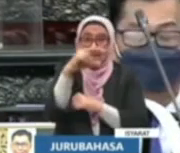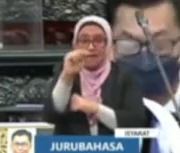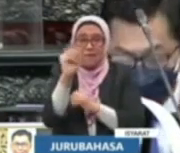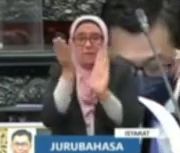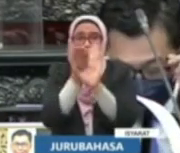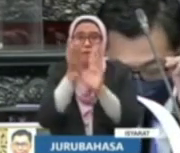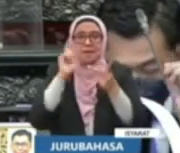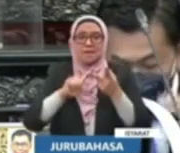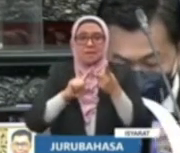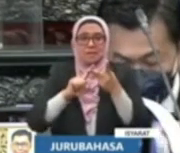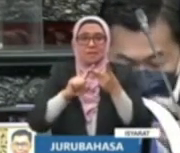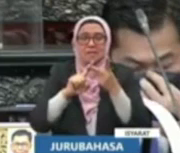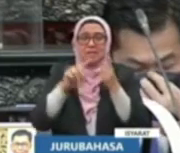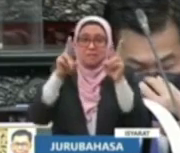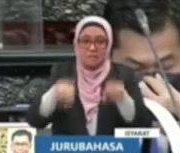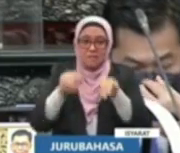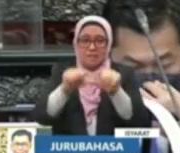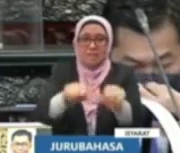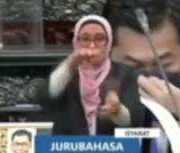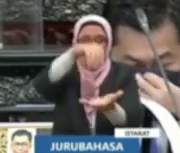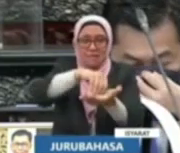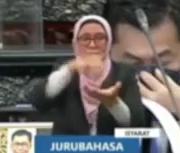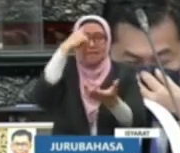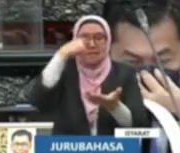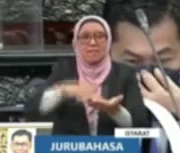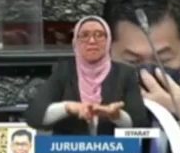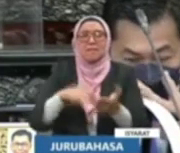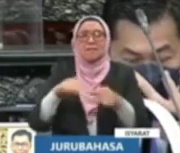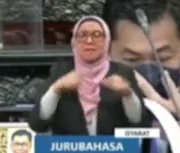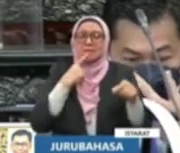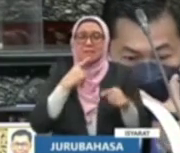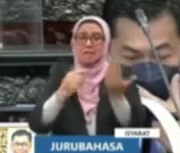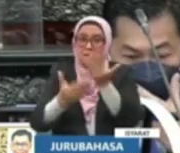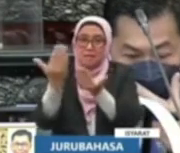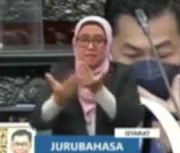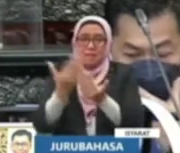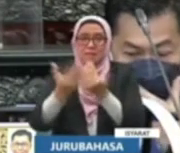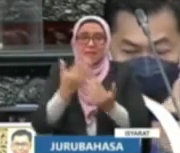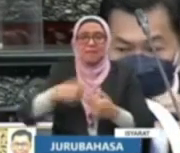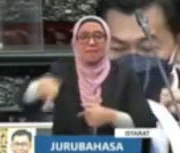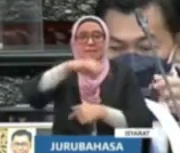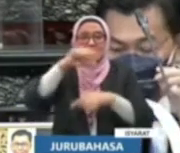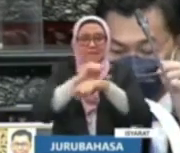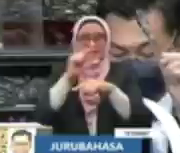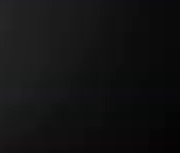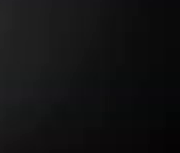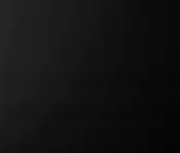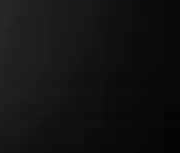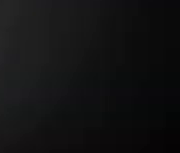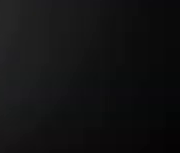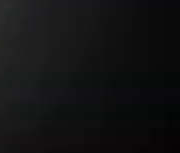bagi penambahan kemudahan peringatan keuangan seperti EDM atau pembukaan sebuah cowok Hai sekian terima